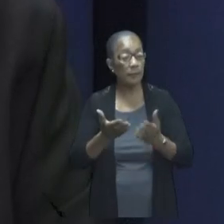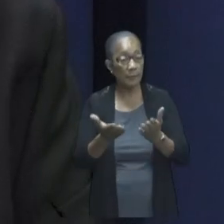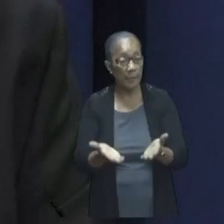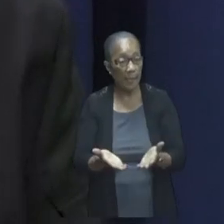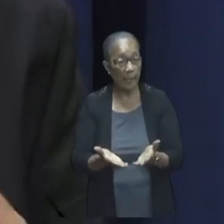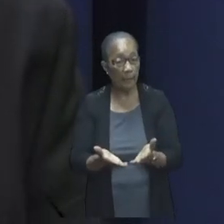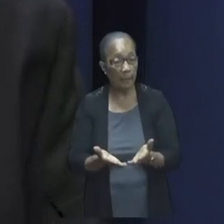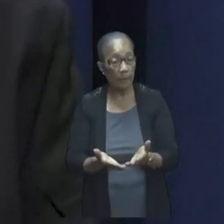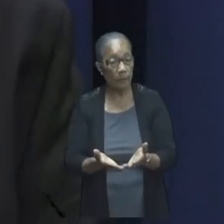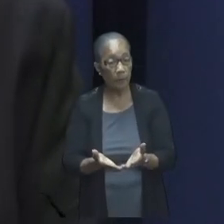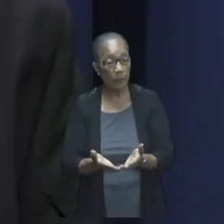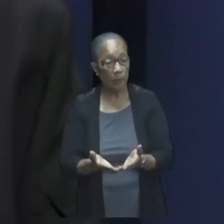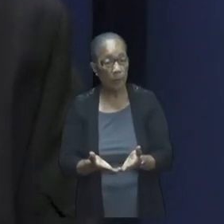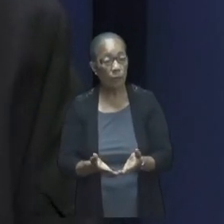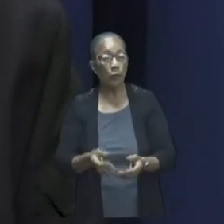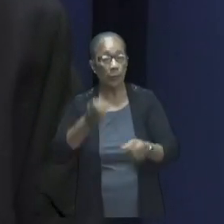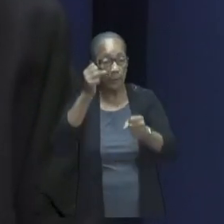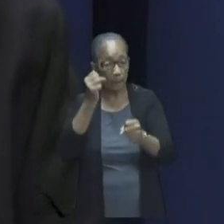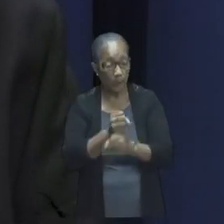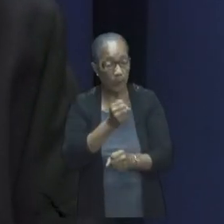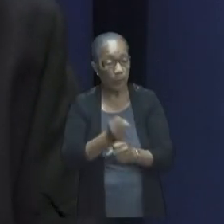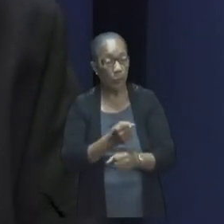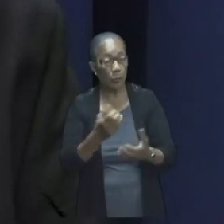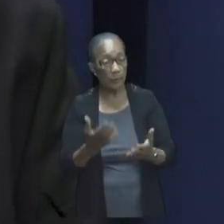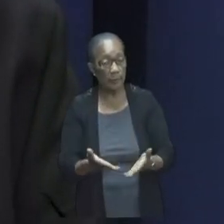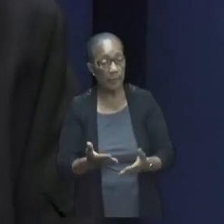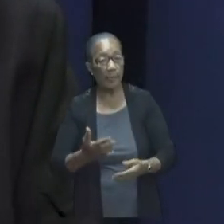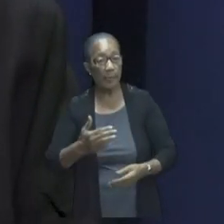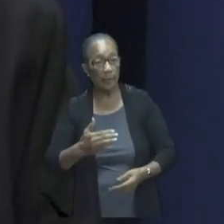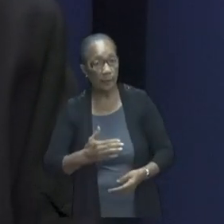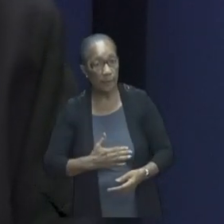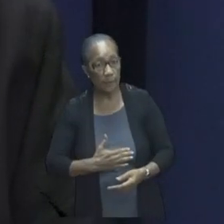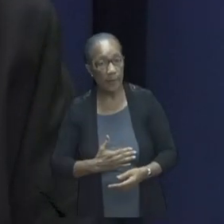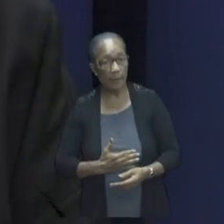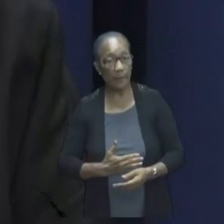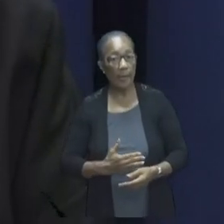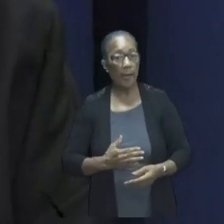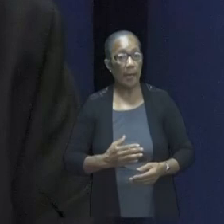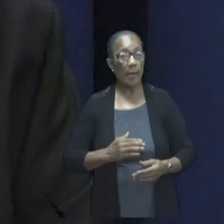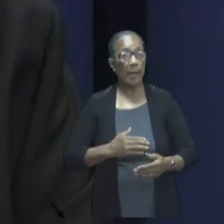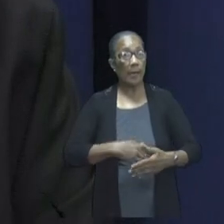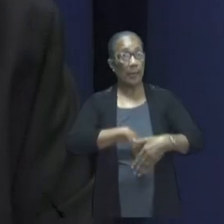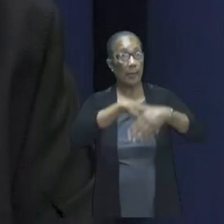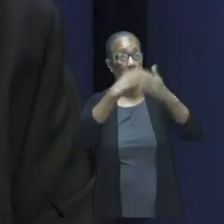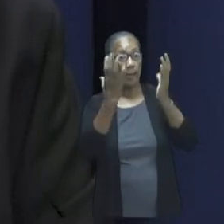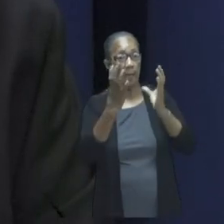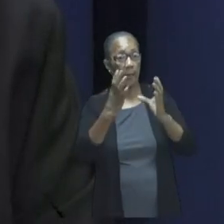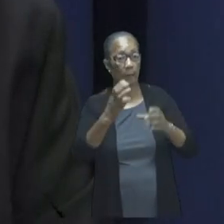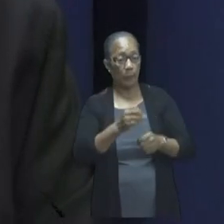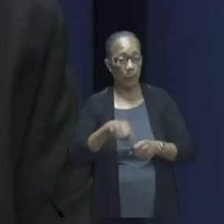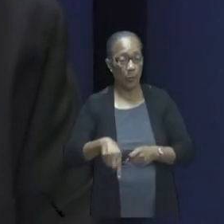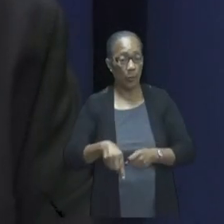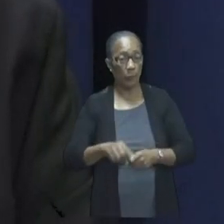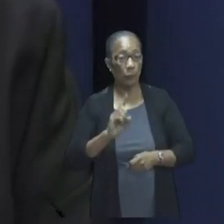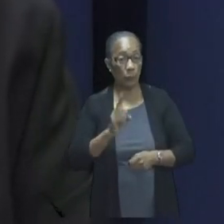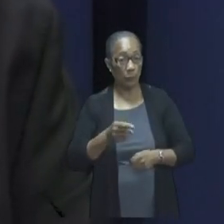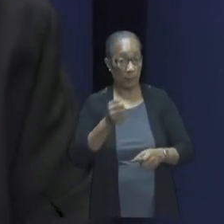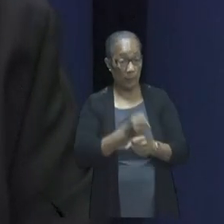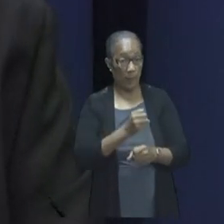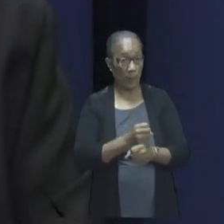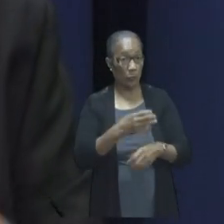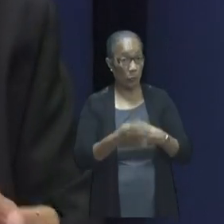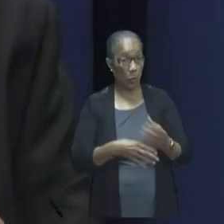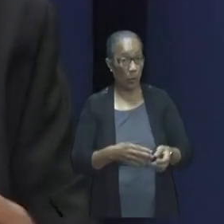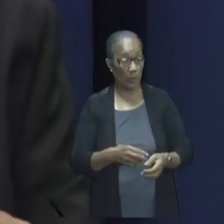wat ik noem produceren van carbon kredieten dus wanneer we zeggen pak concrete dat moet toch geproduceerd worden